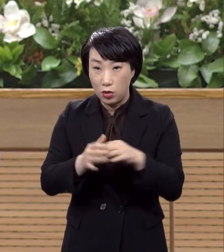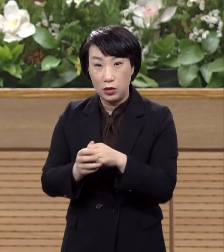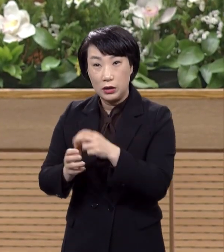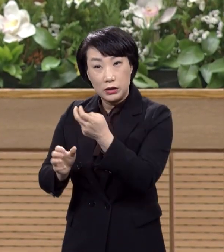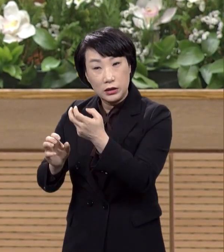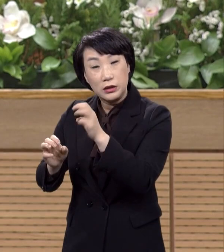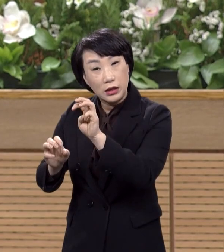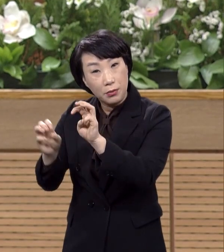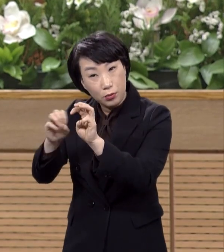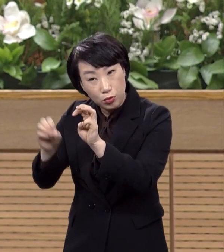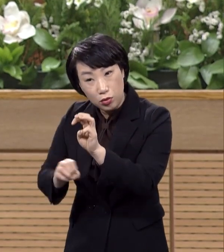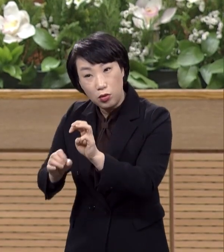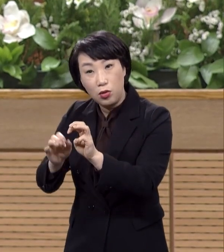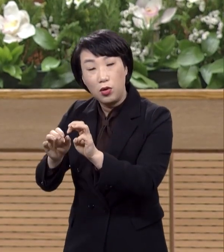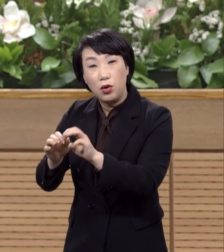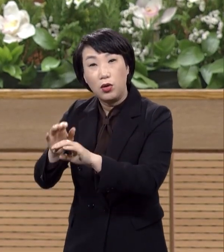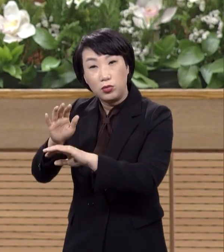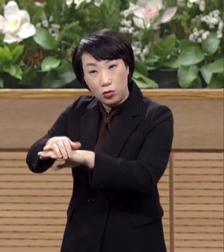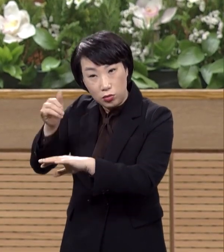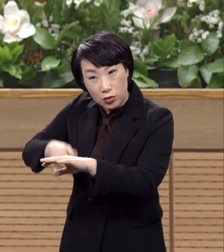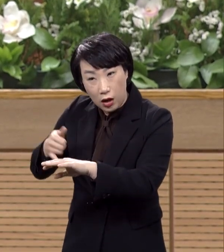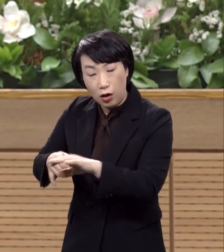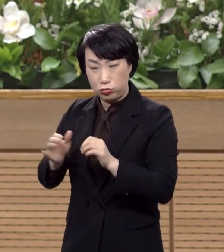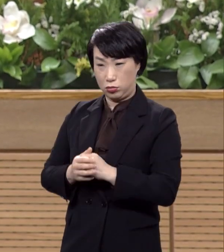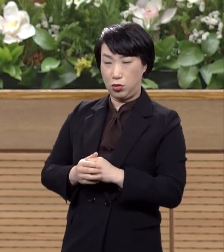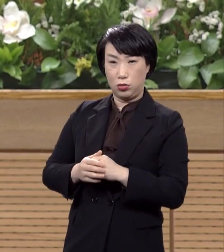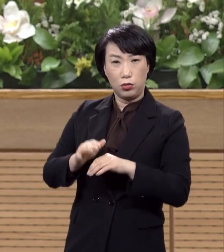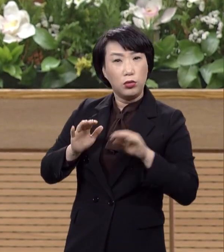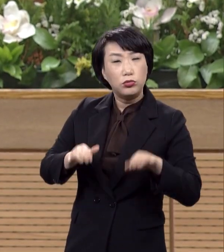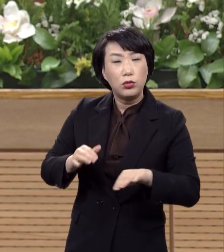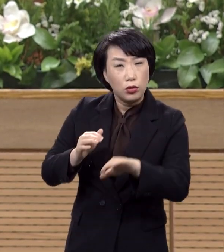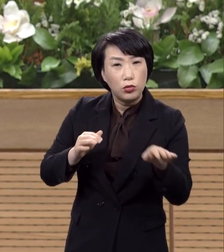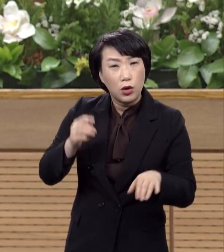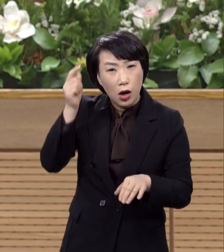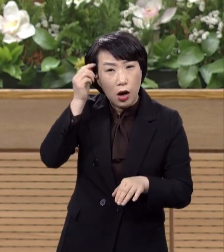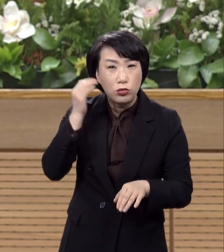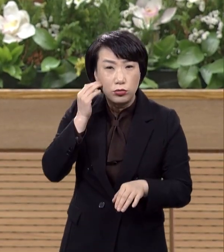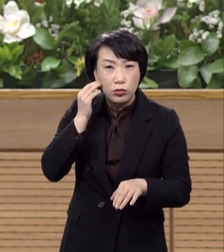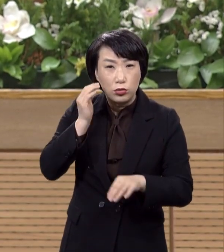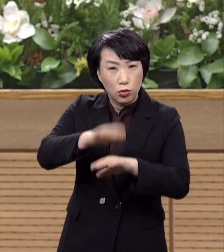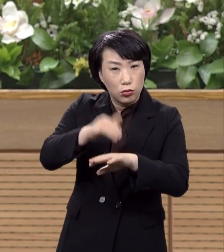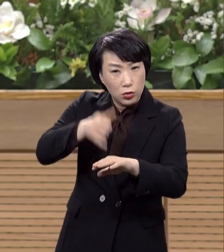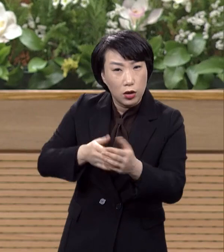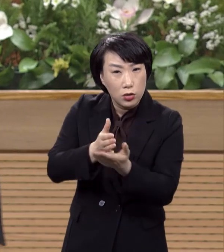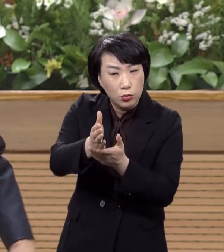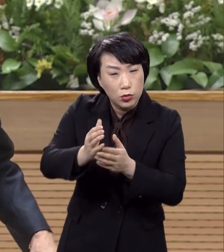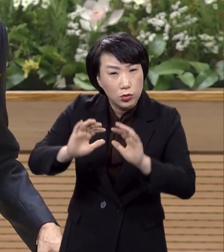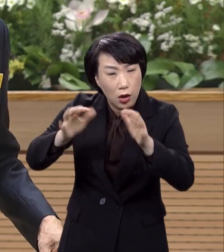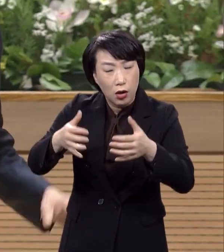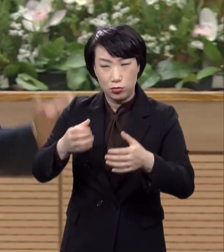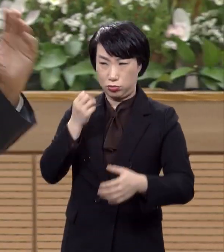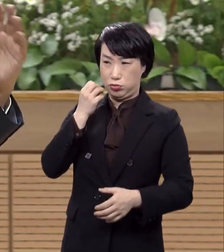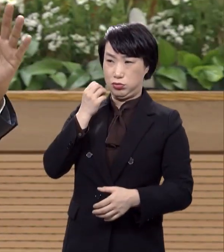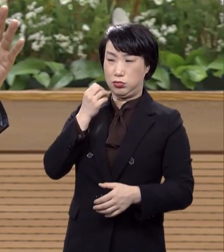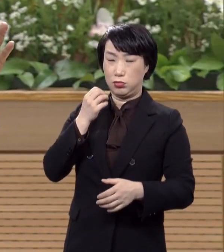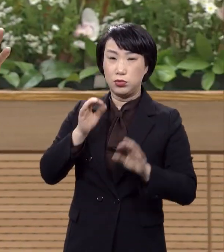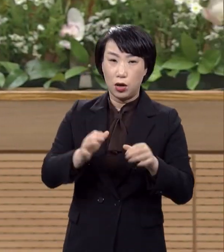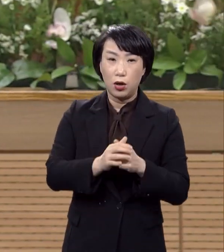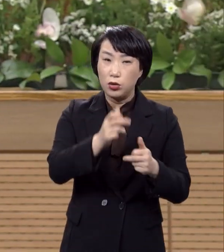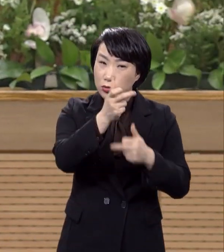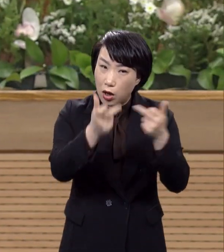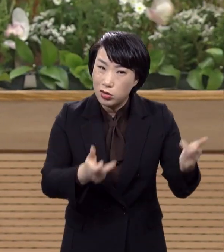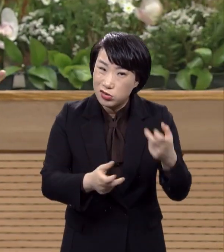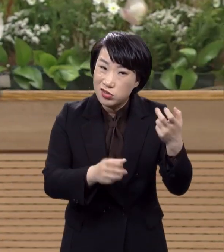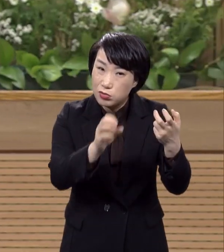있는데 농업국가다. 아이러니했어요. 어렸을 때. 아니 우리 국토가 참